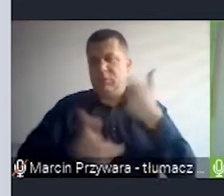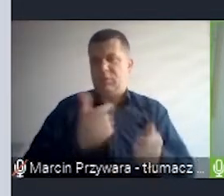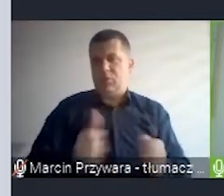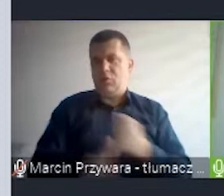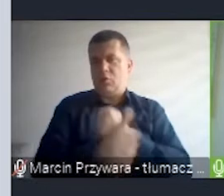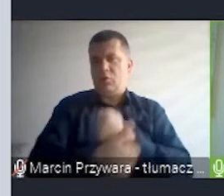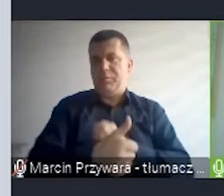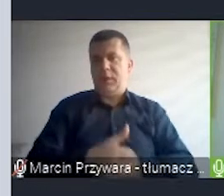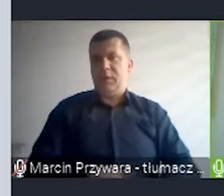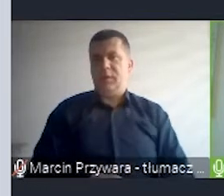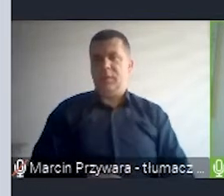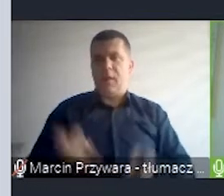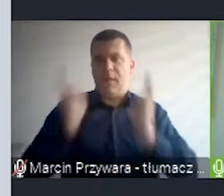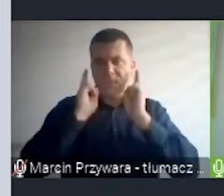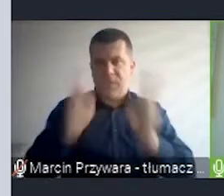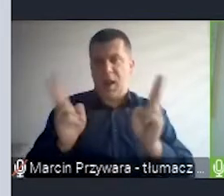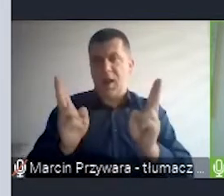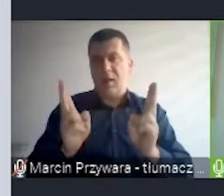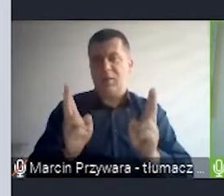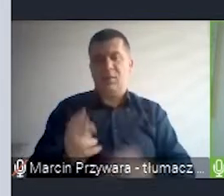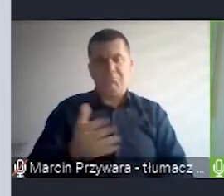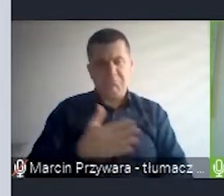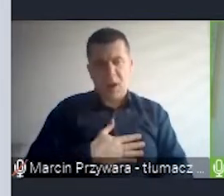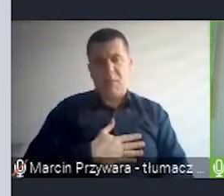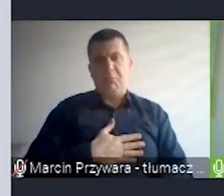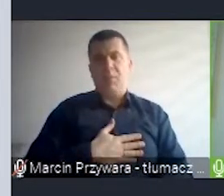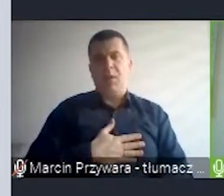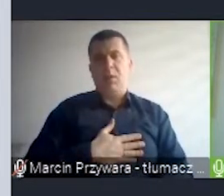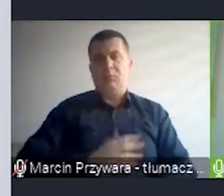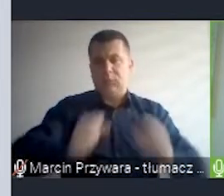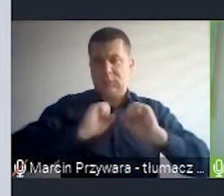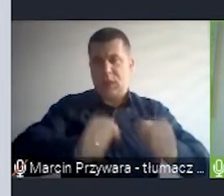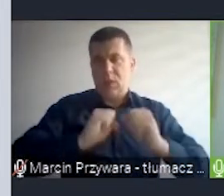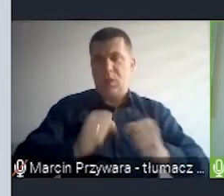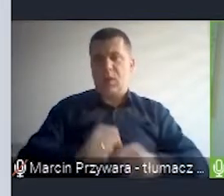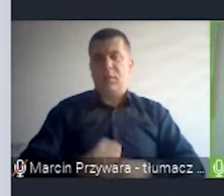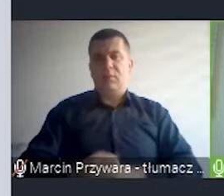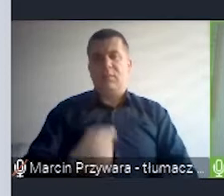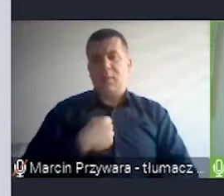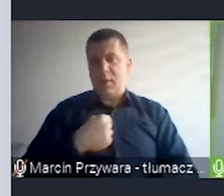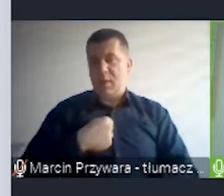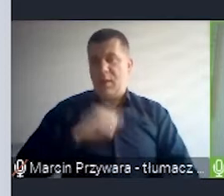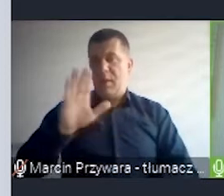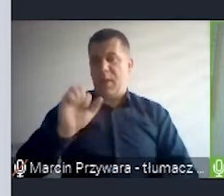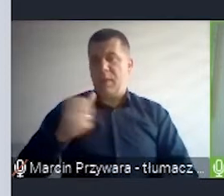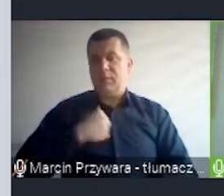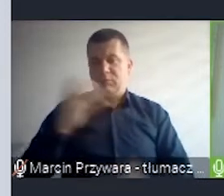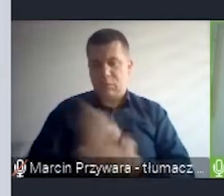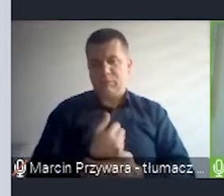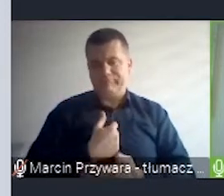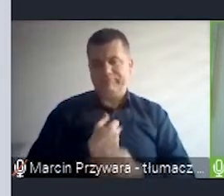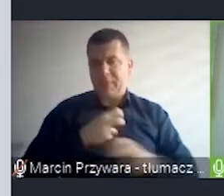dokumenty i faktycznie mam działanie, które ja jako beneficjent podjąłem z